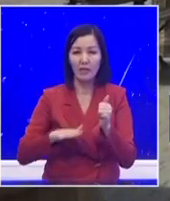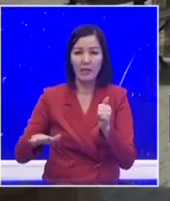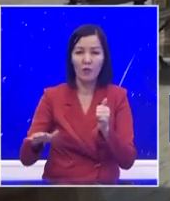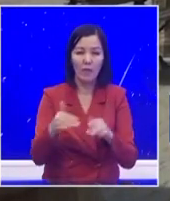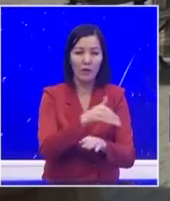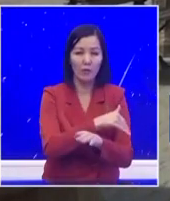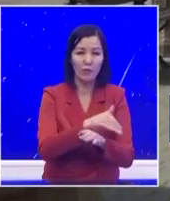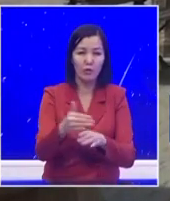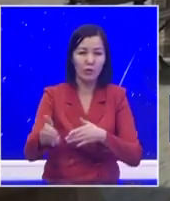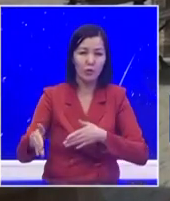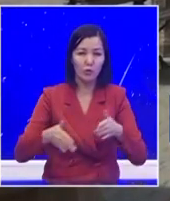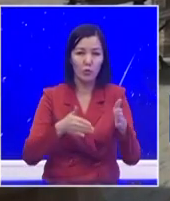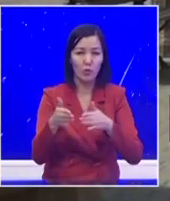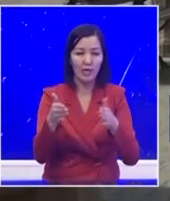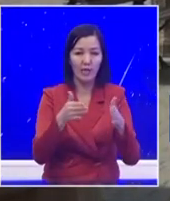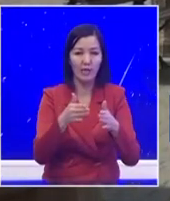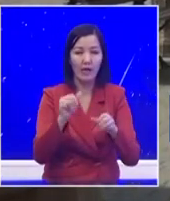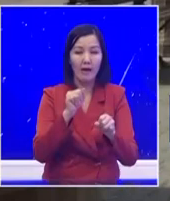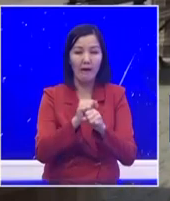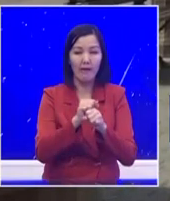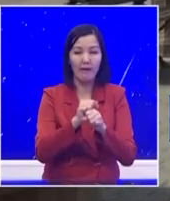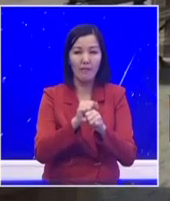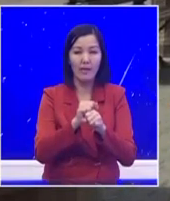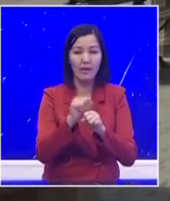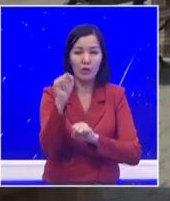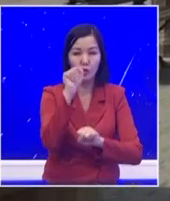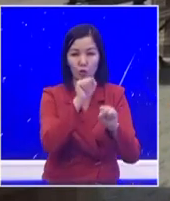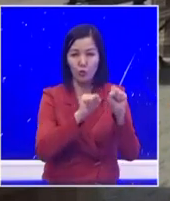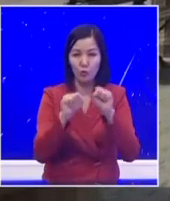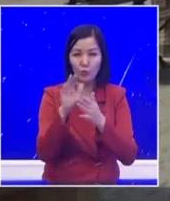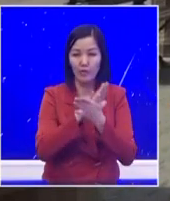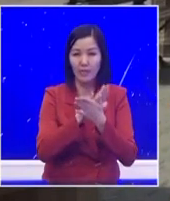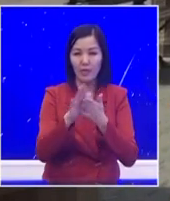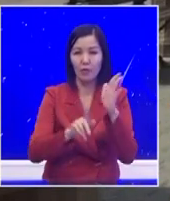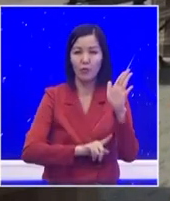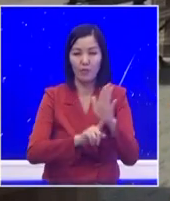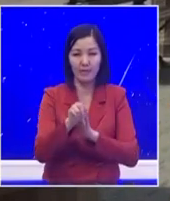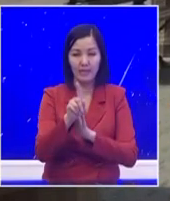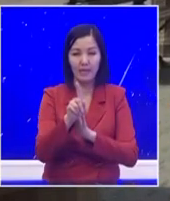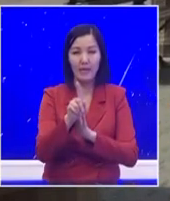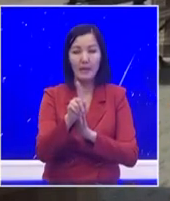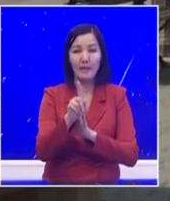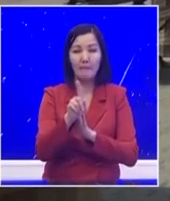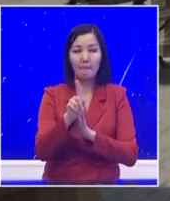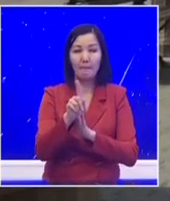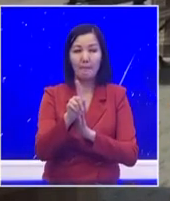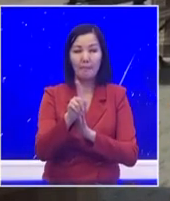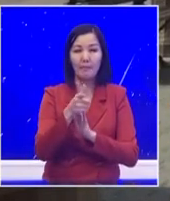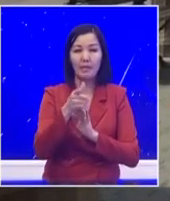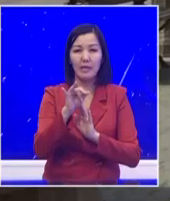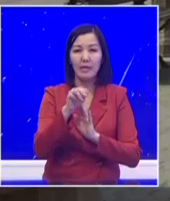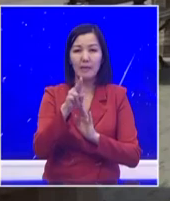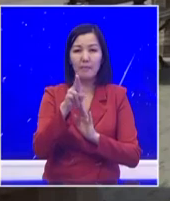және адам жүретін тротуарлар, аялдамаларды дезинфекция жұмыстарын бастады. Дезинфекция жұмыстарына